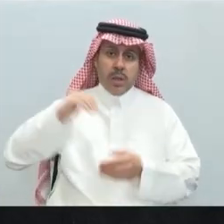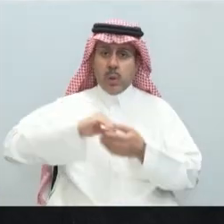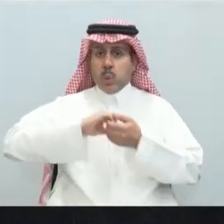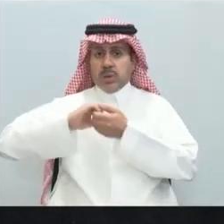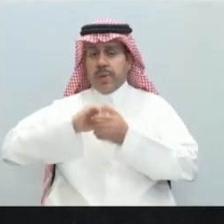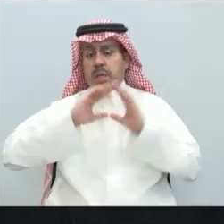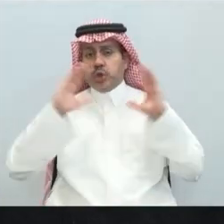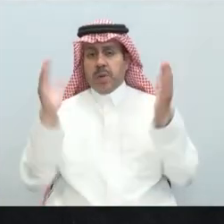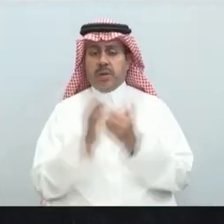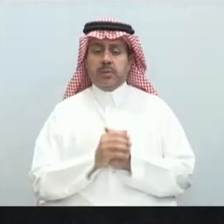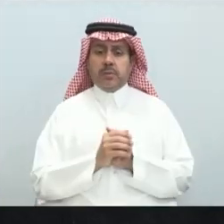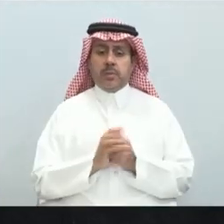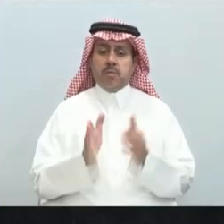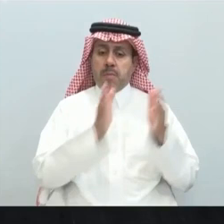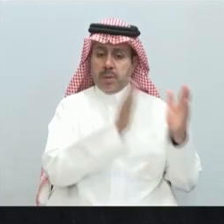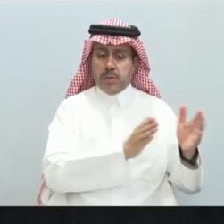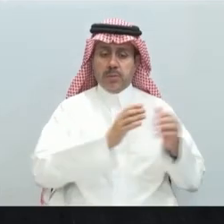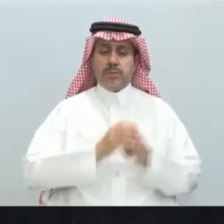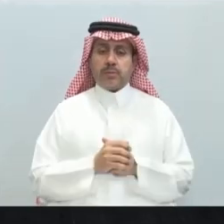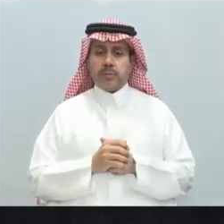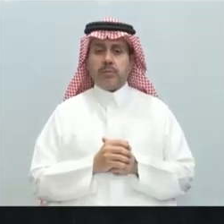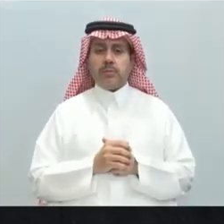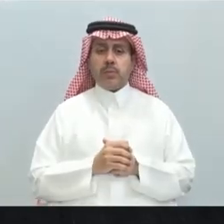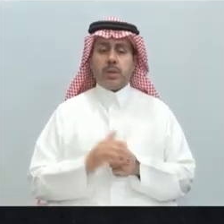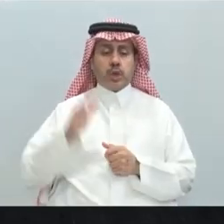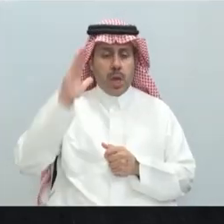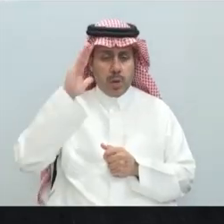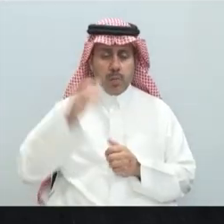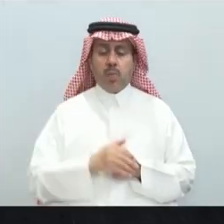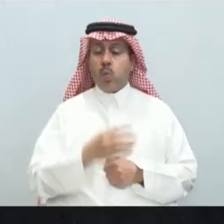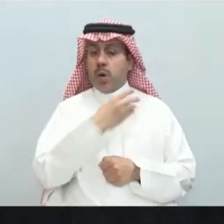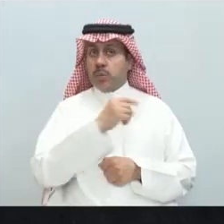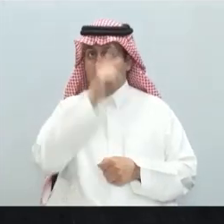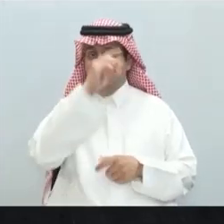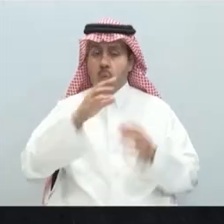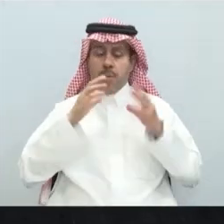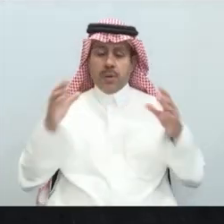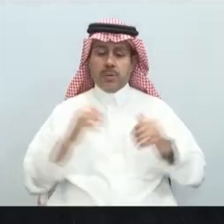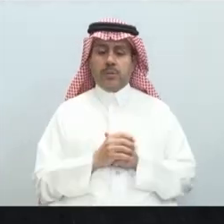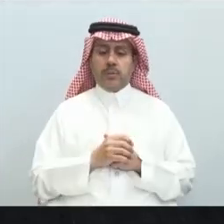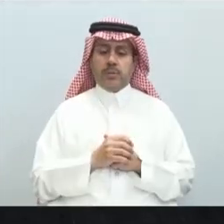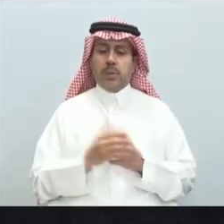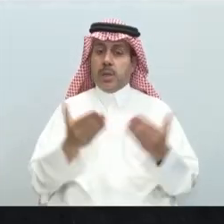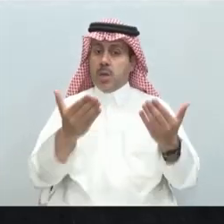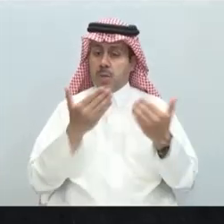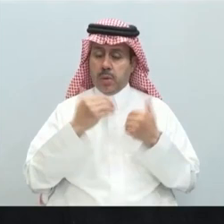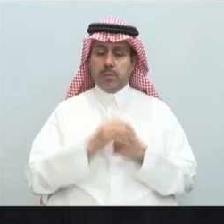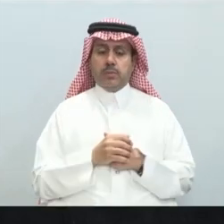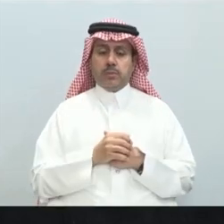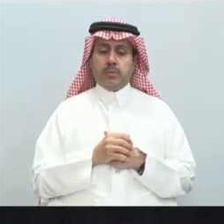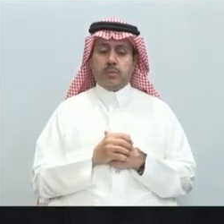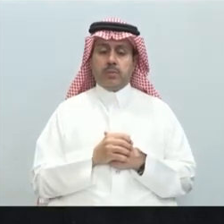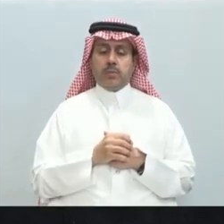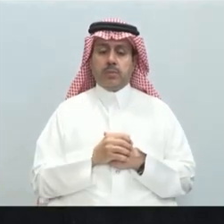اجمعين اما بعد ايها الطلاب والطالبات سلام الله عليكم ورحمته وبركاته وحياكم الله تعالى وبياكم